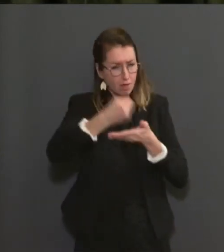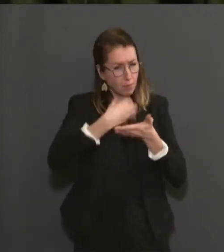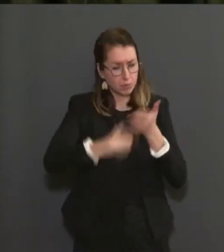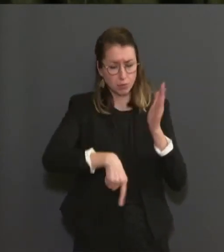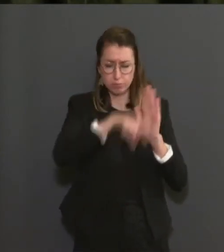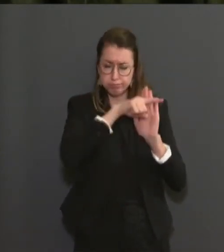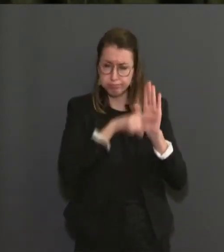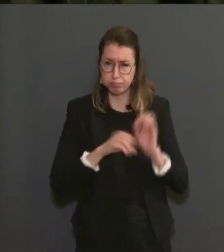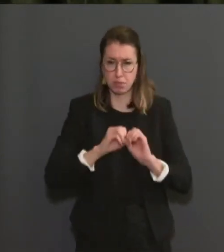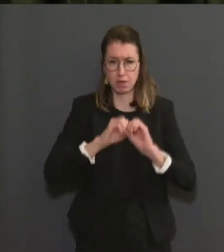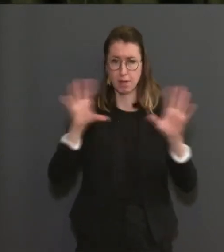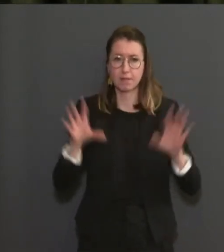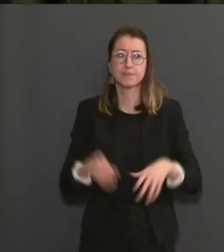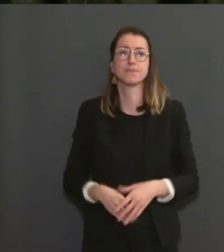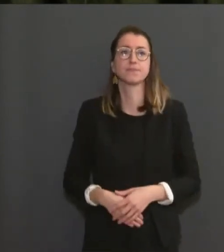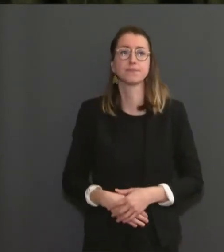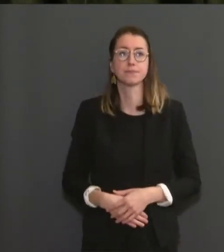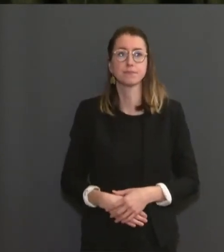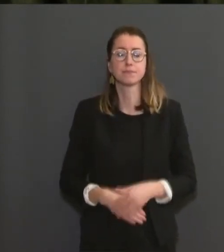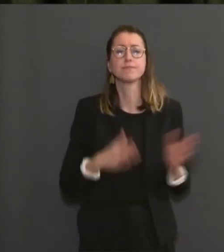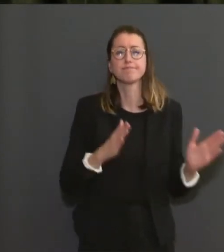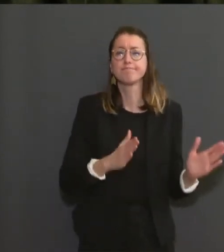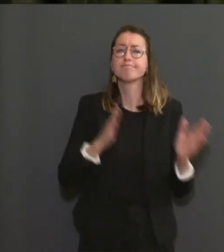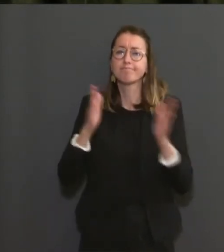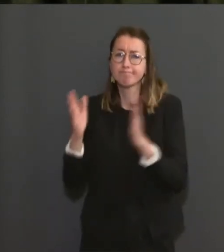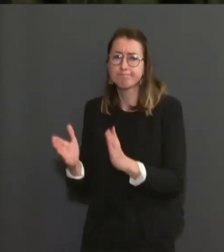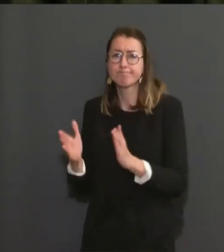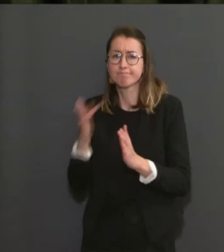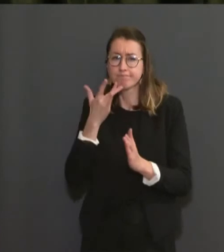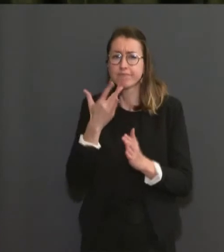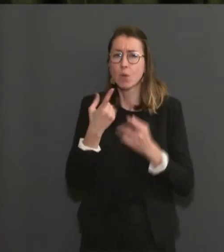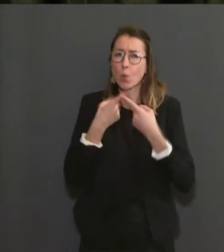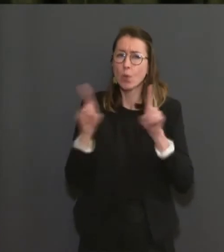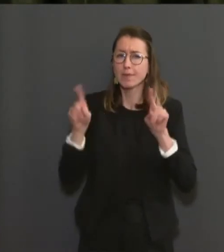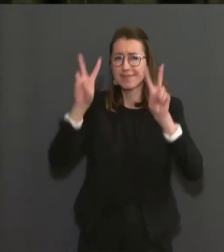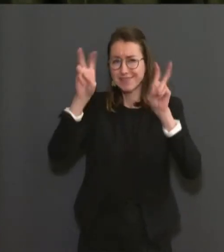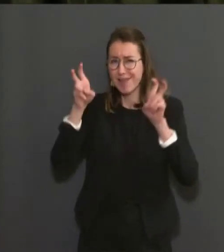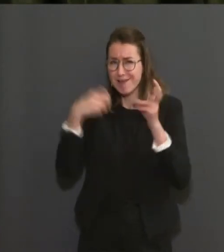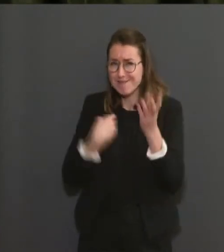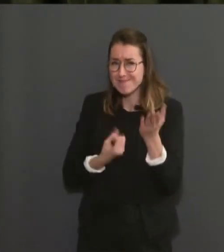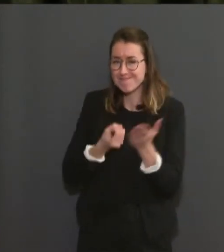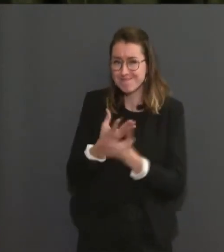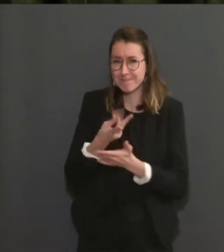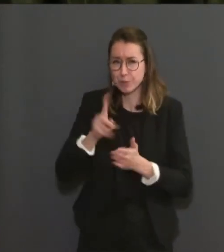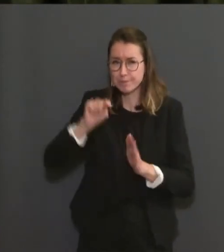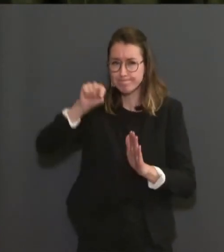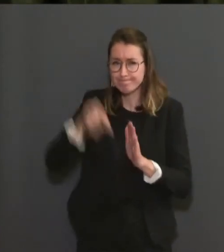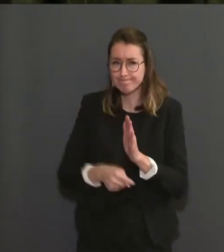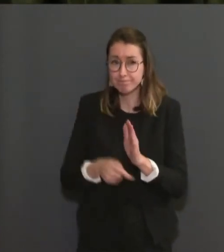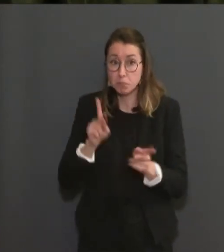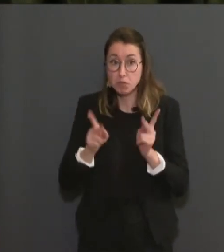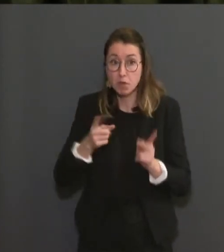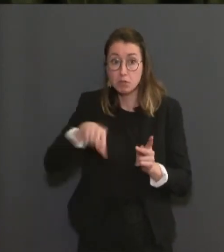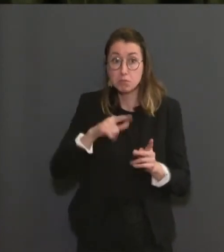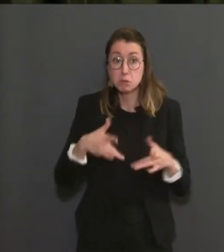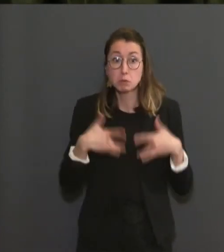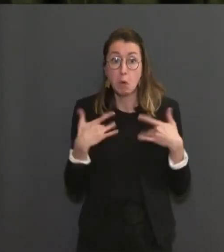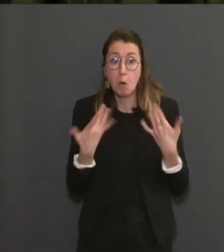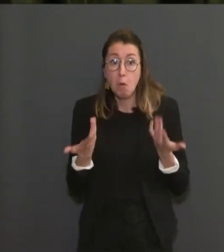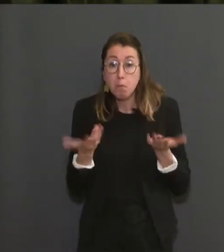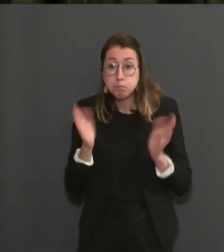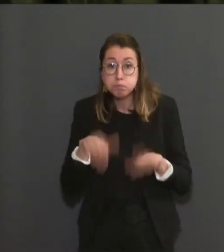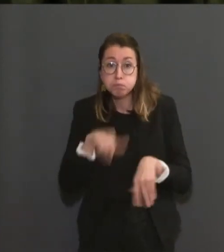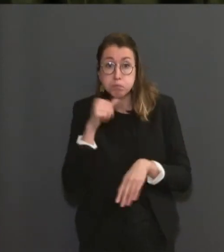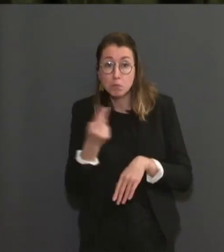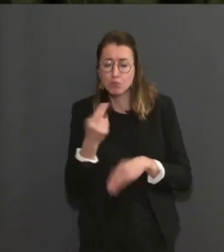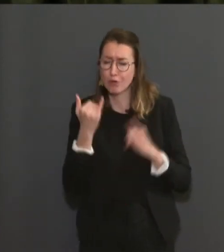Un autre sujet qu'on voulait aborder aujourd'hui, c'est peut-être un point de détail pour certains, mais ces derniers jours, il y a eu une certaine incertitude et de nombreuses questions quant aux